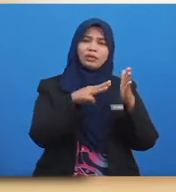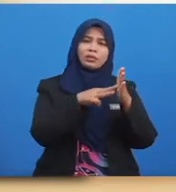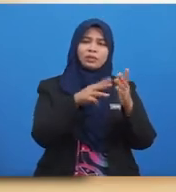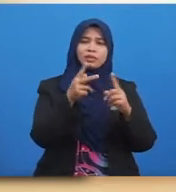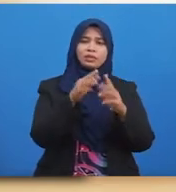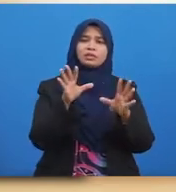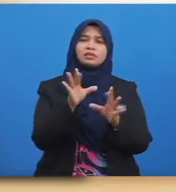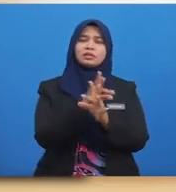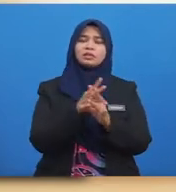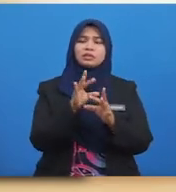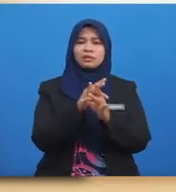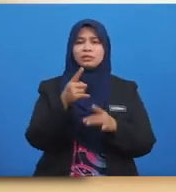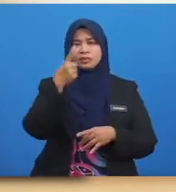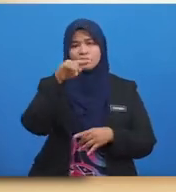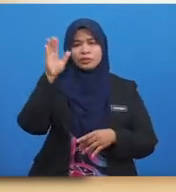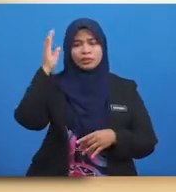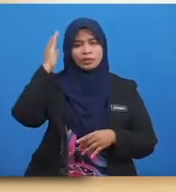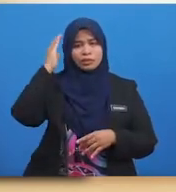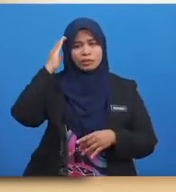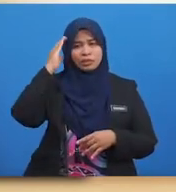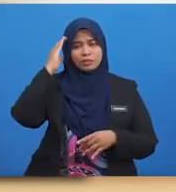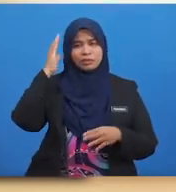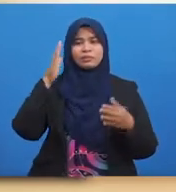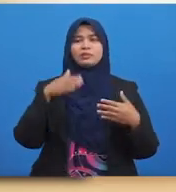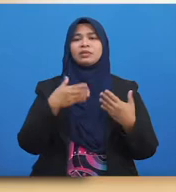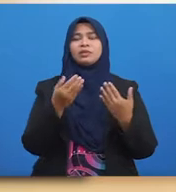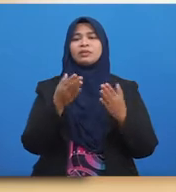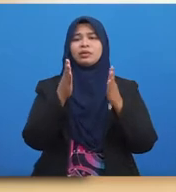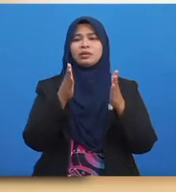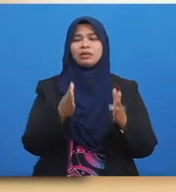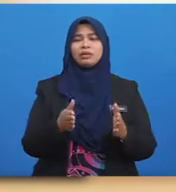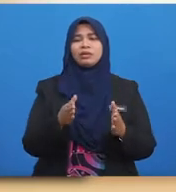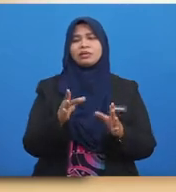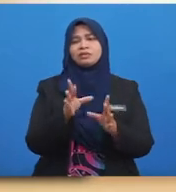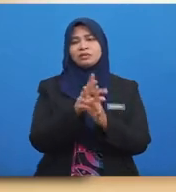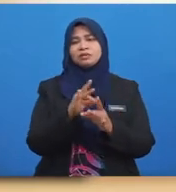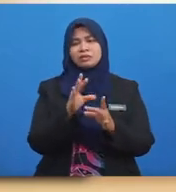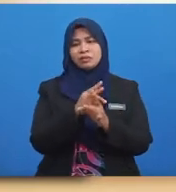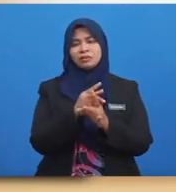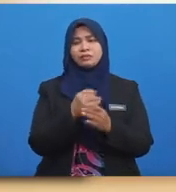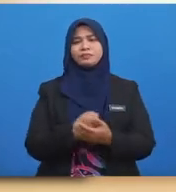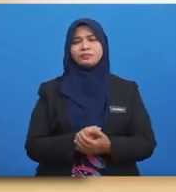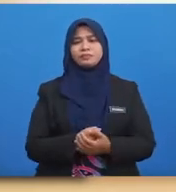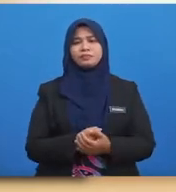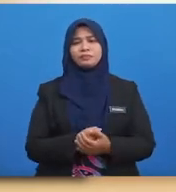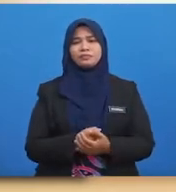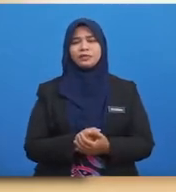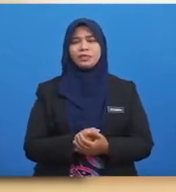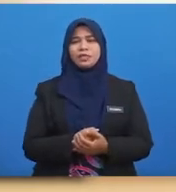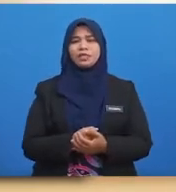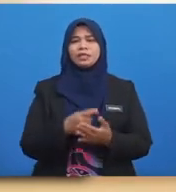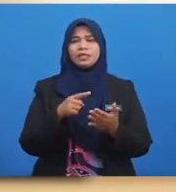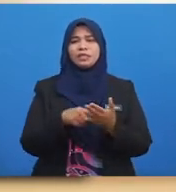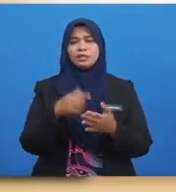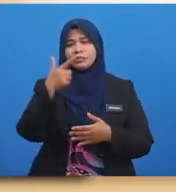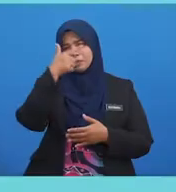menghantar wakil-wakil ke Sarawak untuk mengetahui sambutan penduduk berkenaan soal penyerahan Sarawak